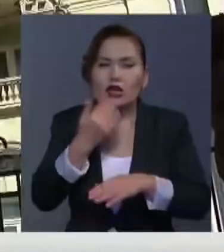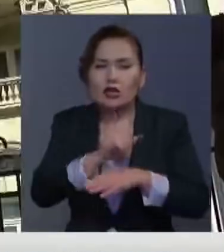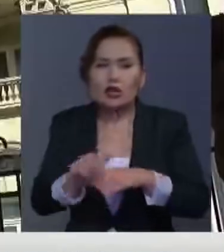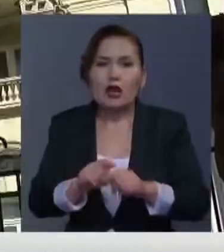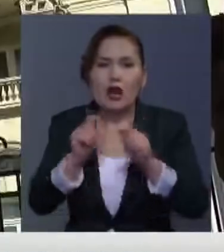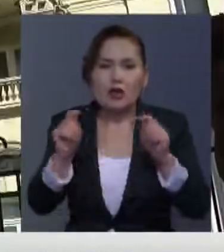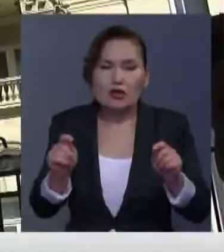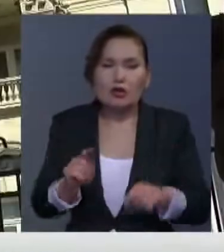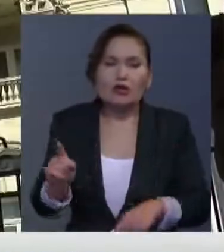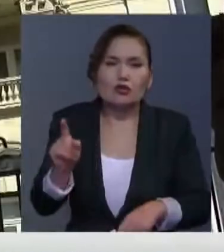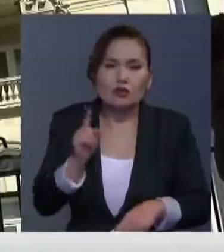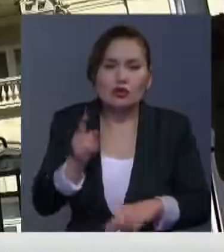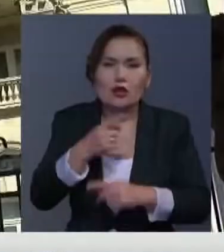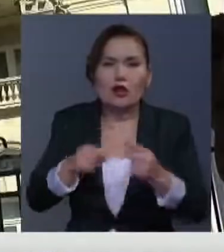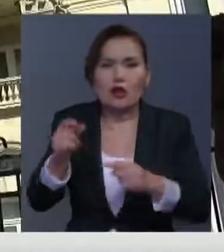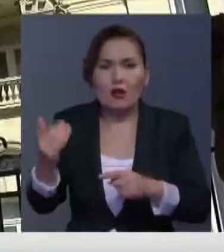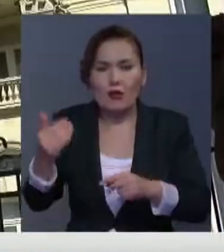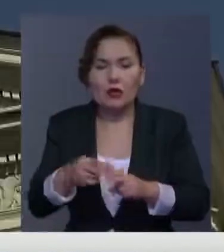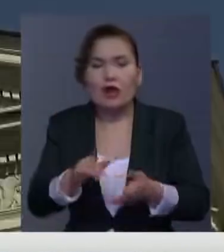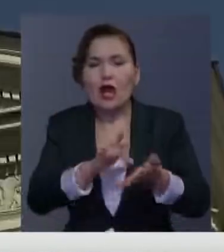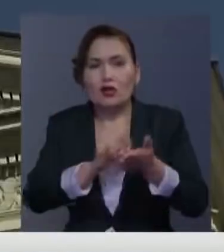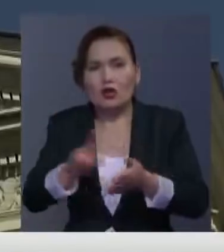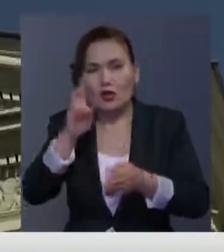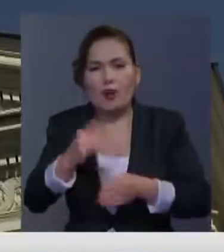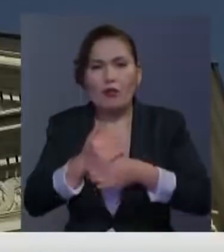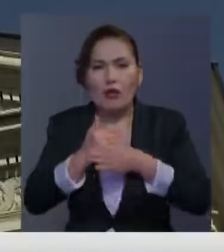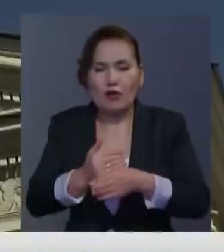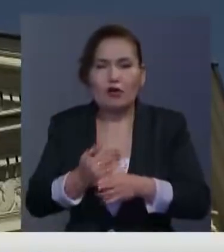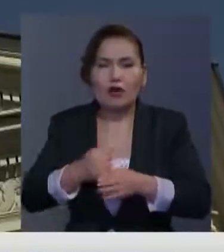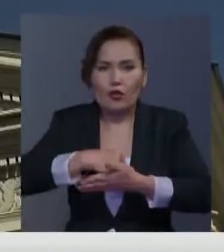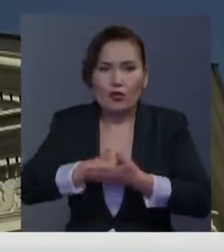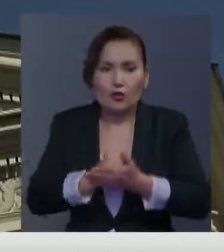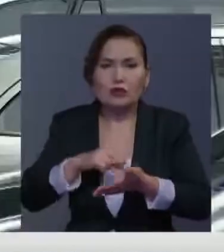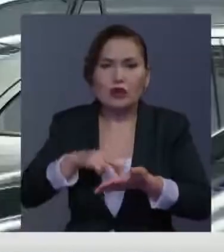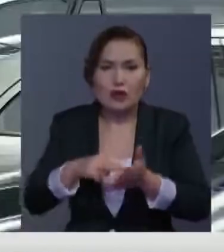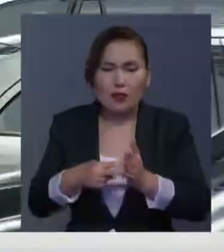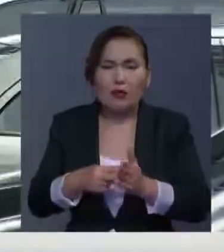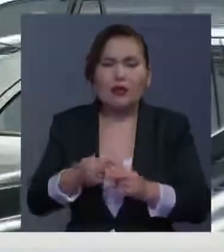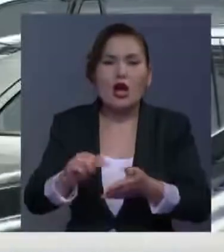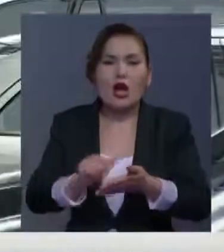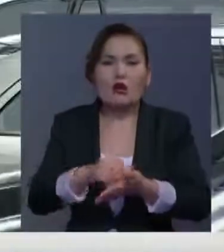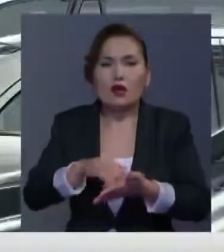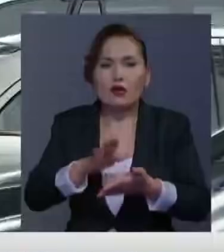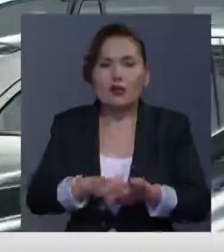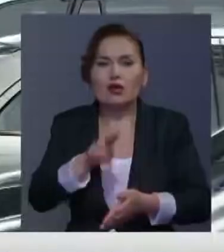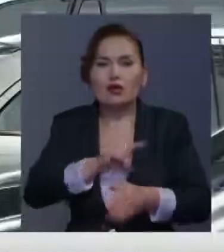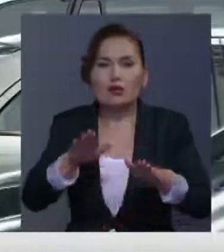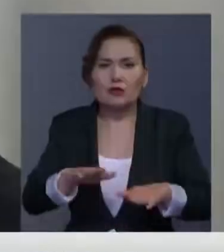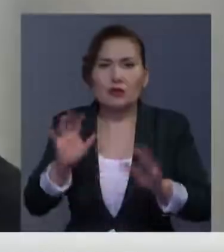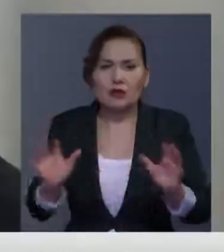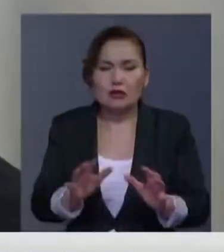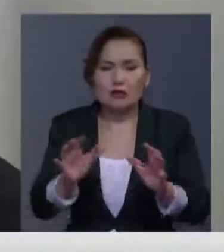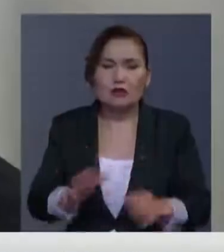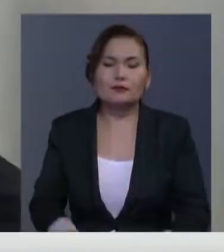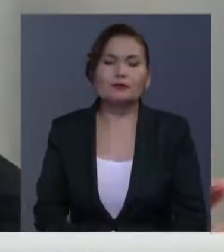амал жоқ. Ал үкімет туризм саласына қолдау көрсету жобасын жақында ғана бекіткен. Құжаттың мақсаты жұмыс орындарын сақтап қалу.